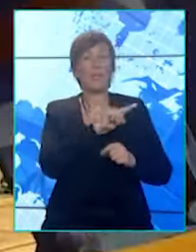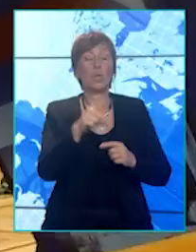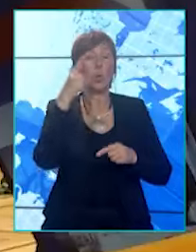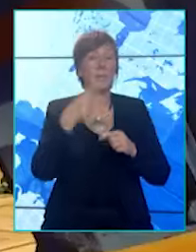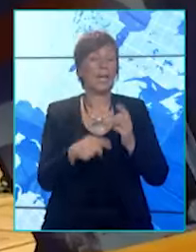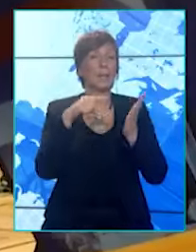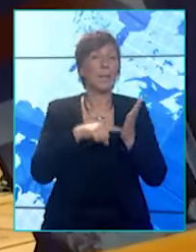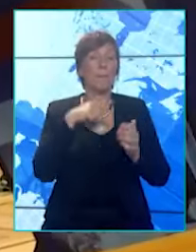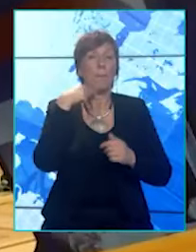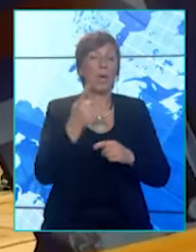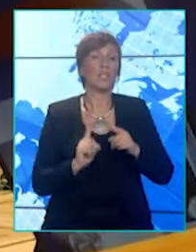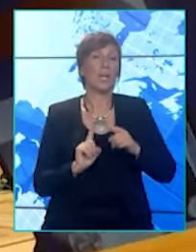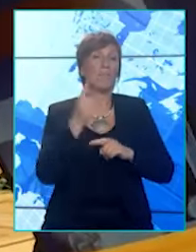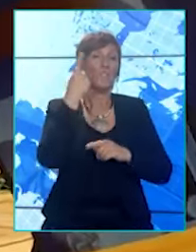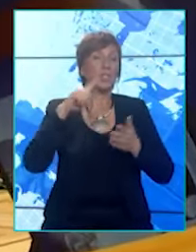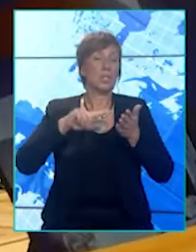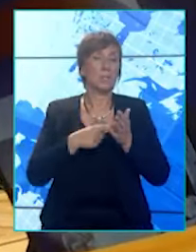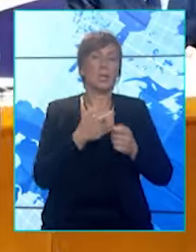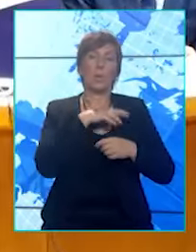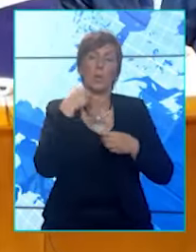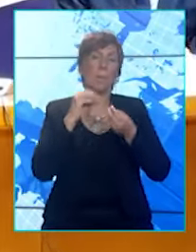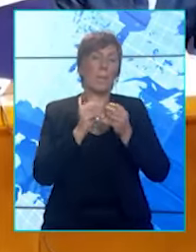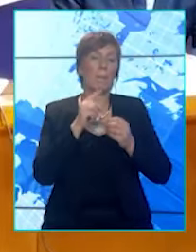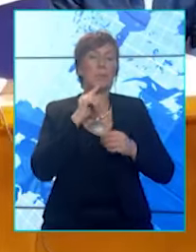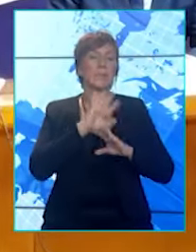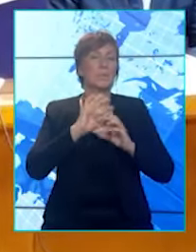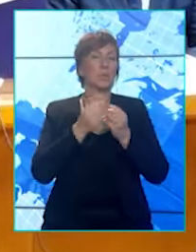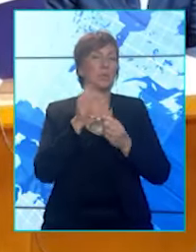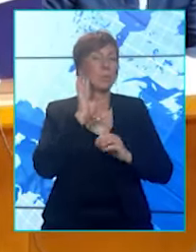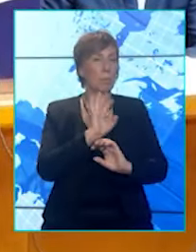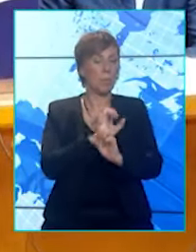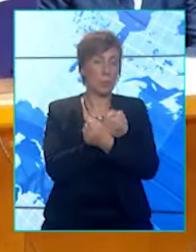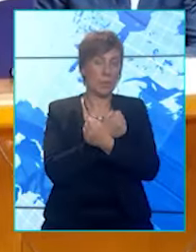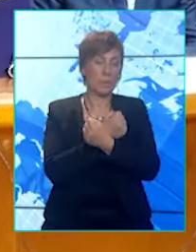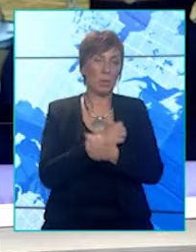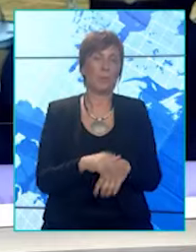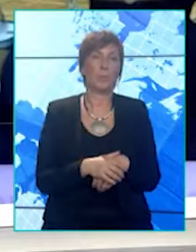tačke ukazuje na viši cilj i krupne posljedice isključivo za Bosnu i Hercegovinu.